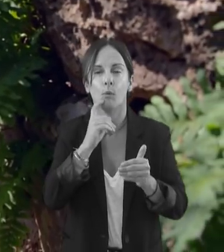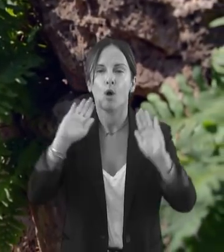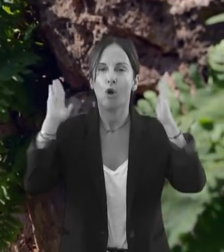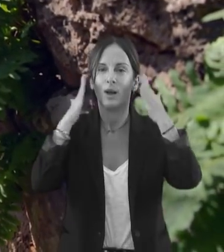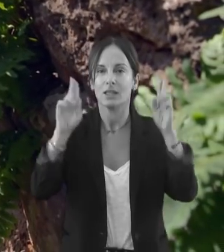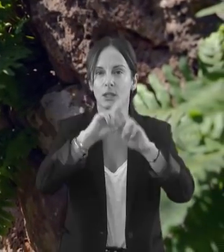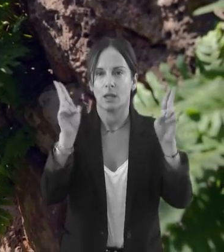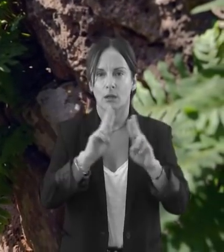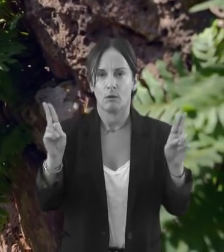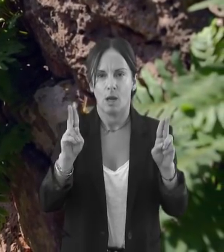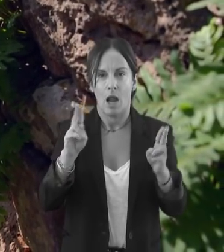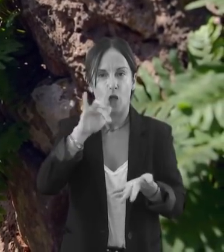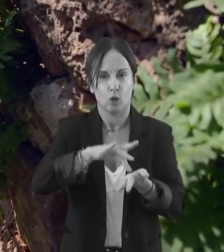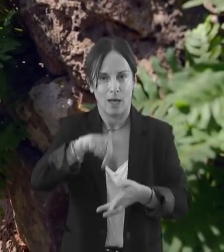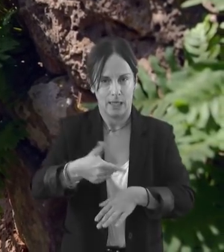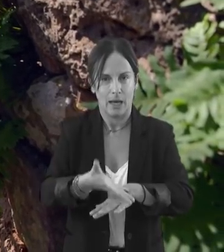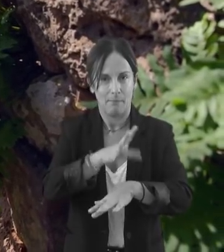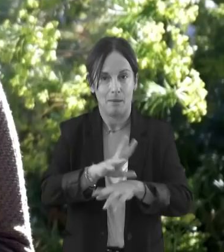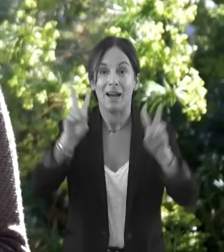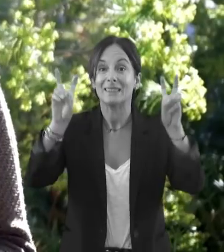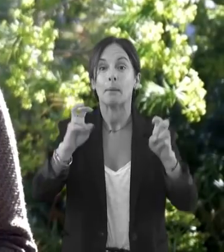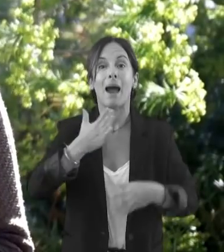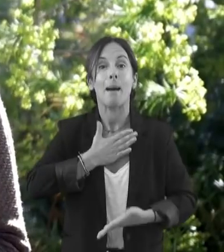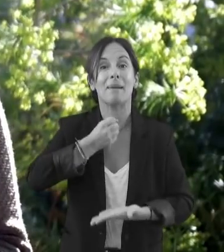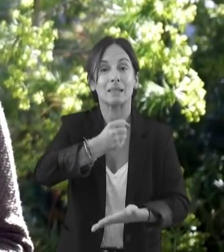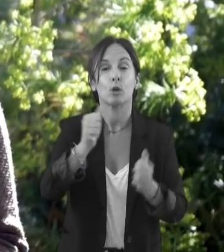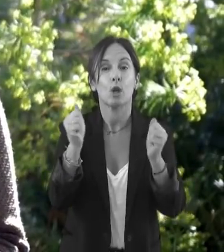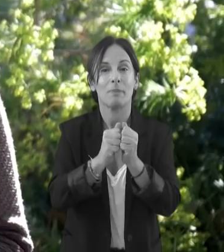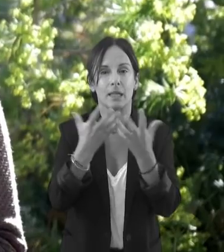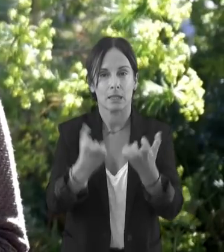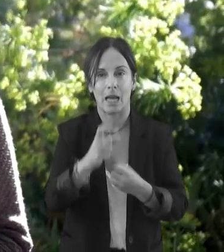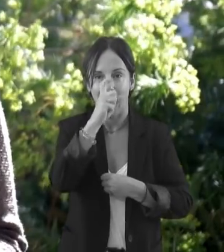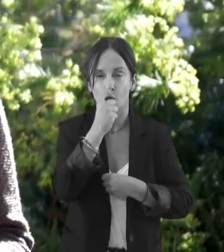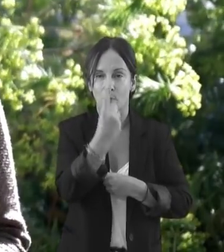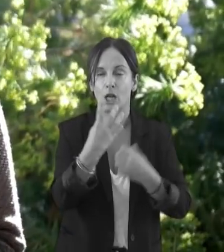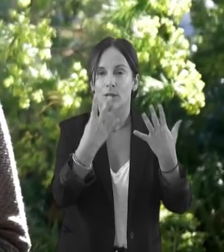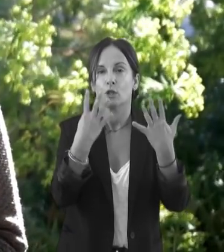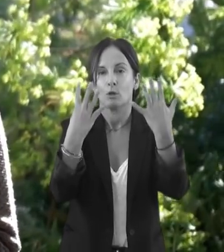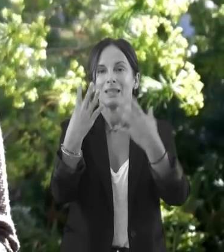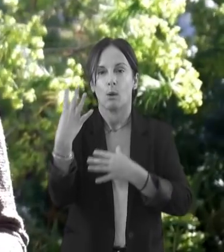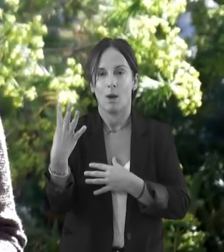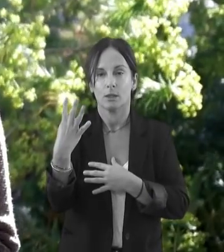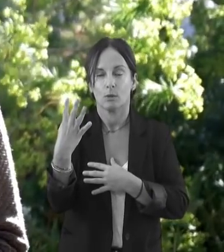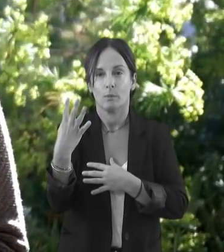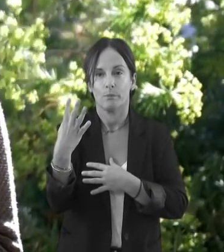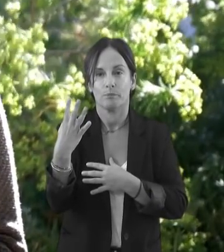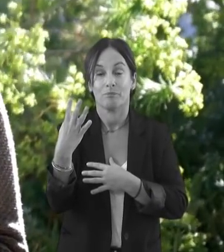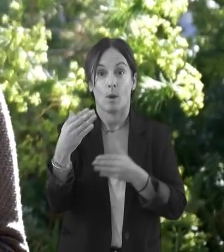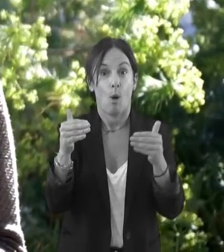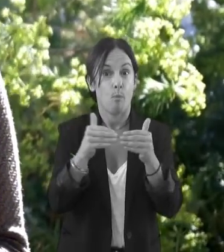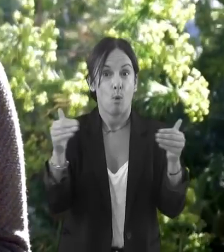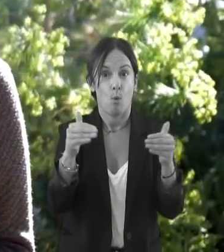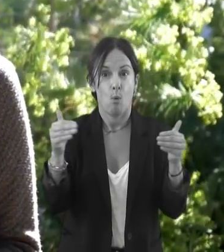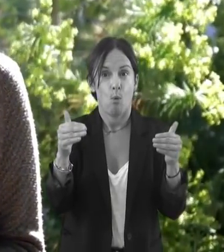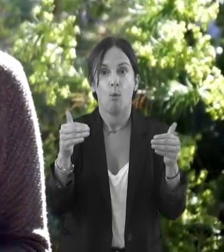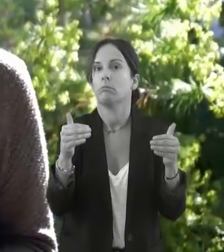en aquestes terrasses. A part de tot el treball de catalogació, de recerca que s'ha fet sobre el patrimoni de pedra en sec, hi